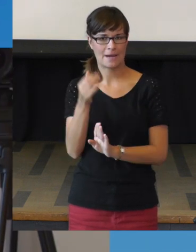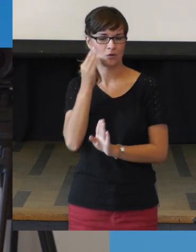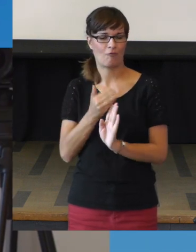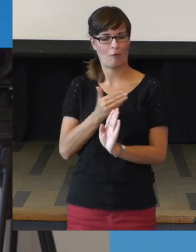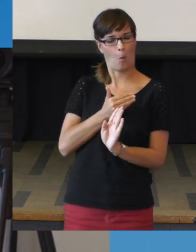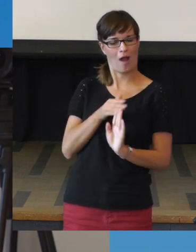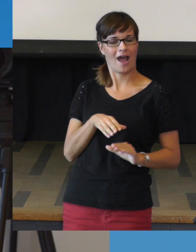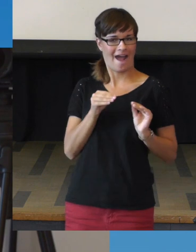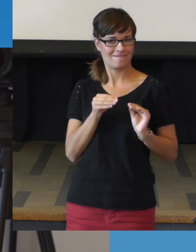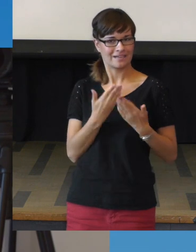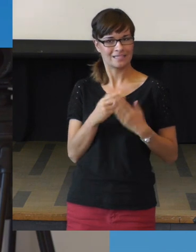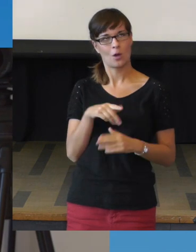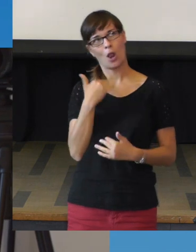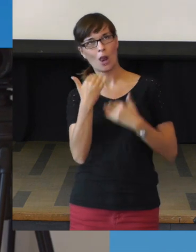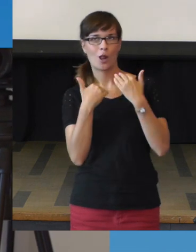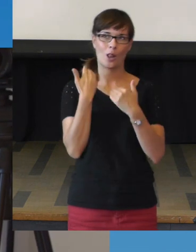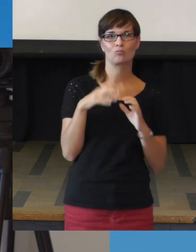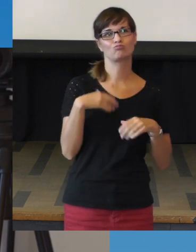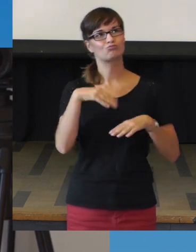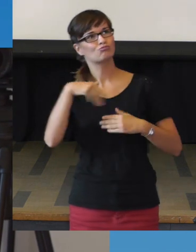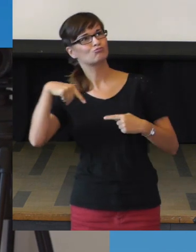deshalb habe ich mir erlaubt, ein bisschen länger zu reden,